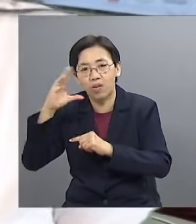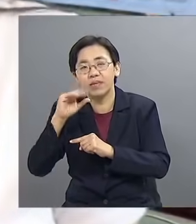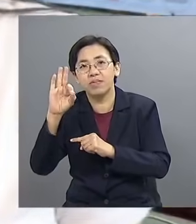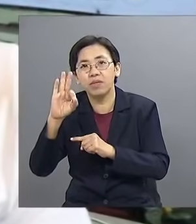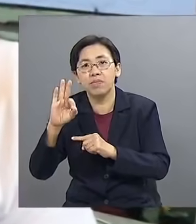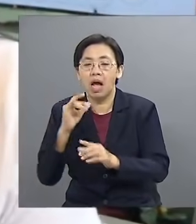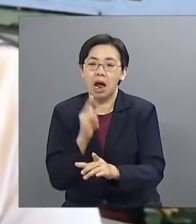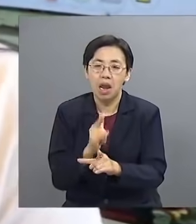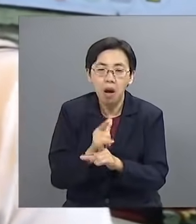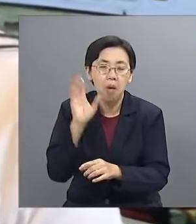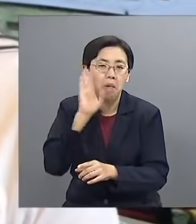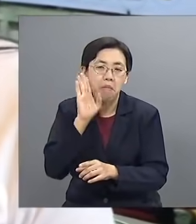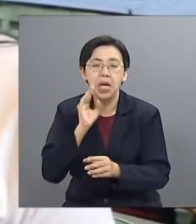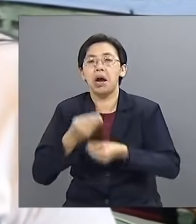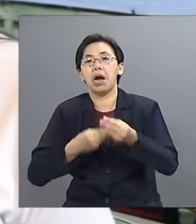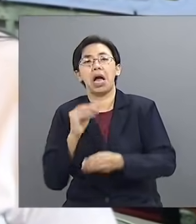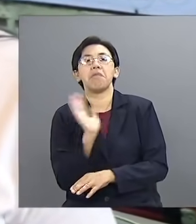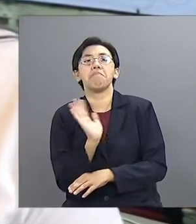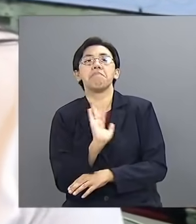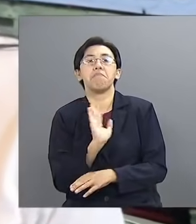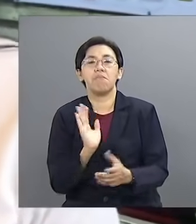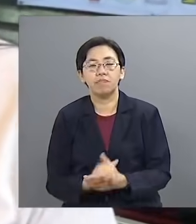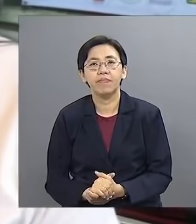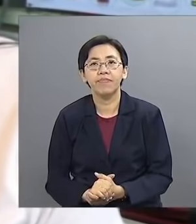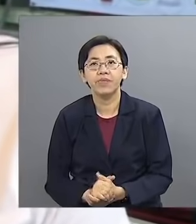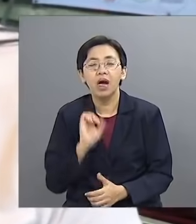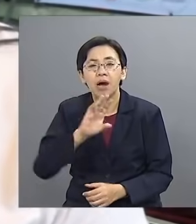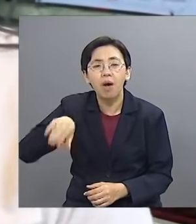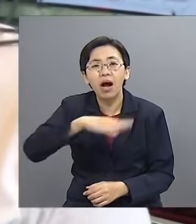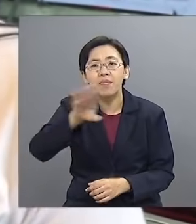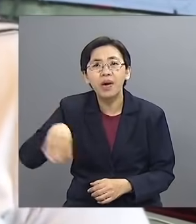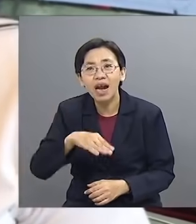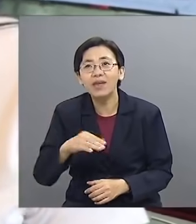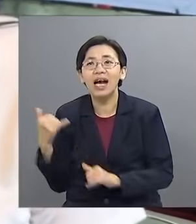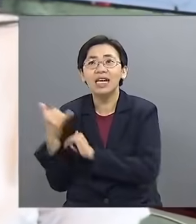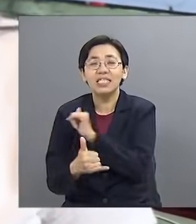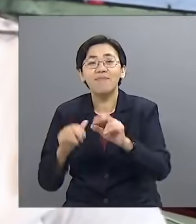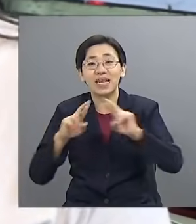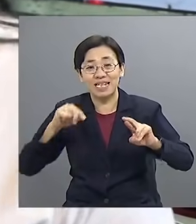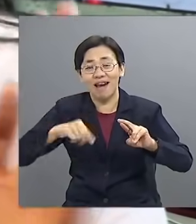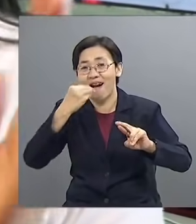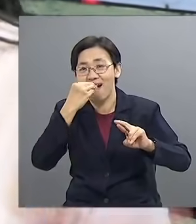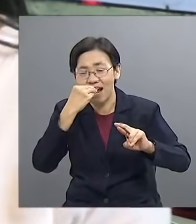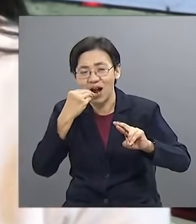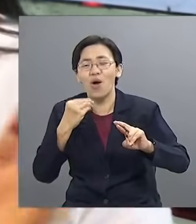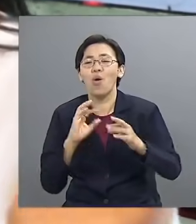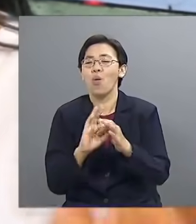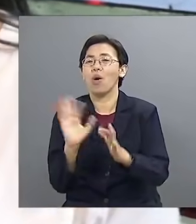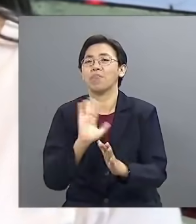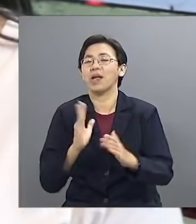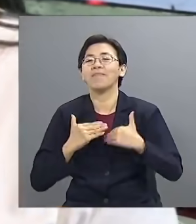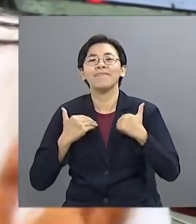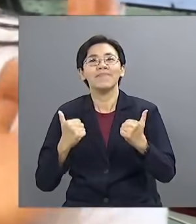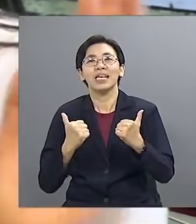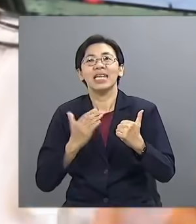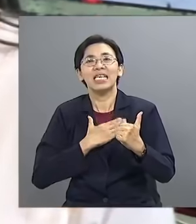ย ฝากถึงลูกค้านะคะที่จะมาทานร้านครับ20ก็สบายใจหายห่วงนะคะร้านเราเคร่งครัดในมาตร